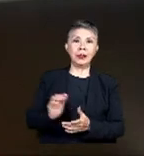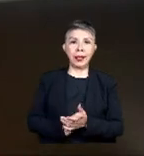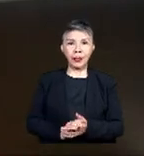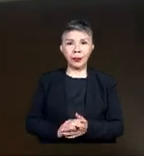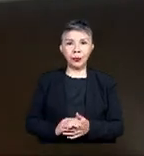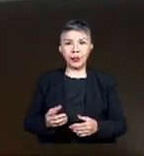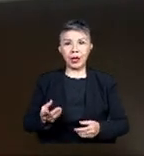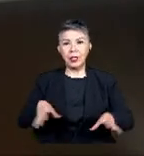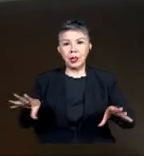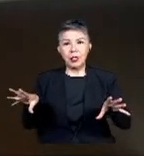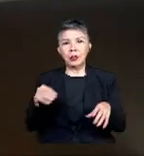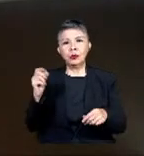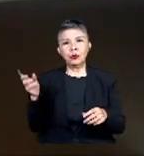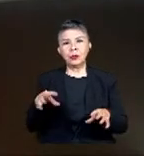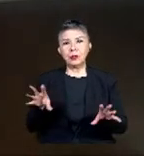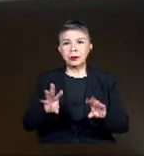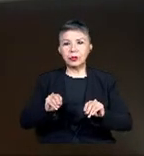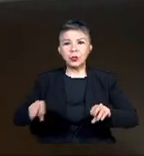yang inklusif.